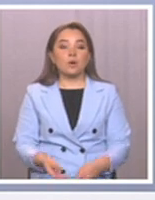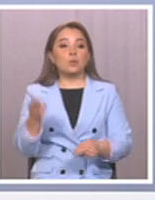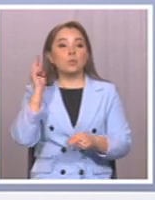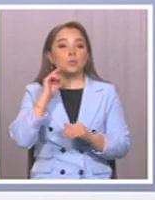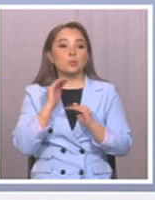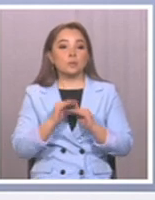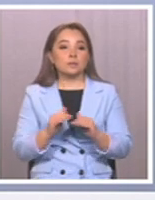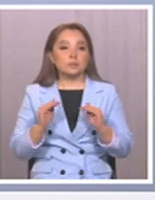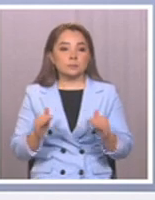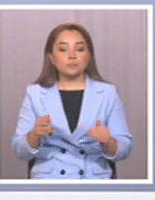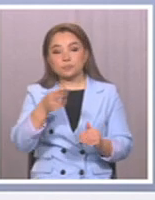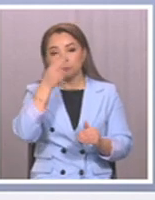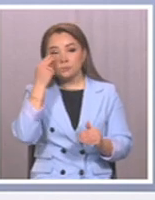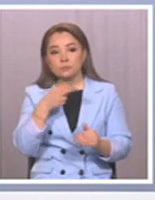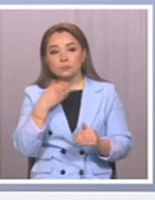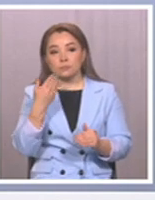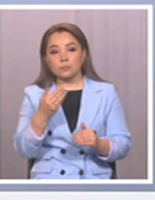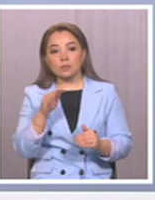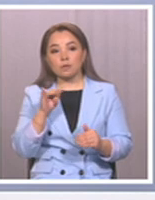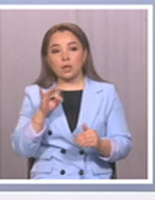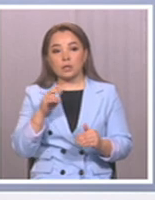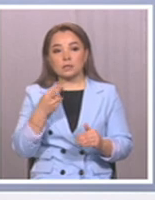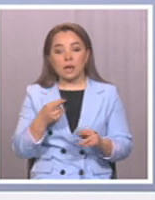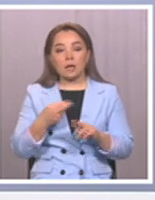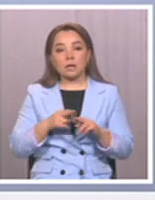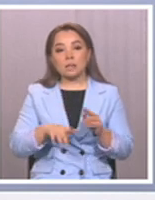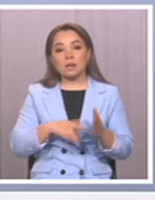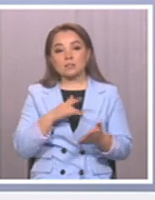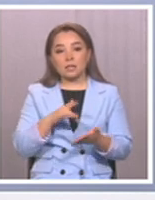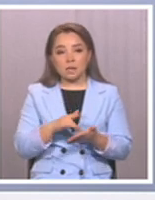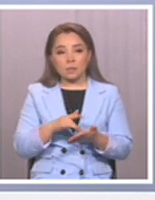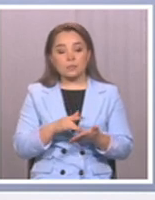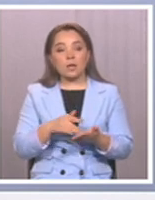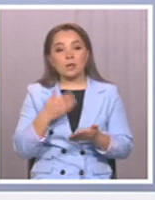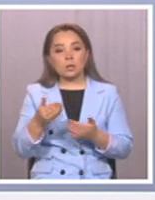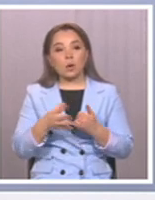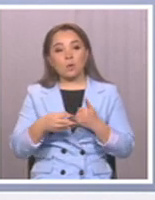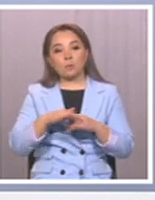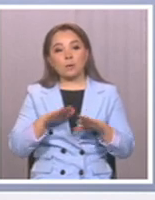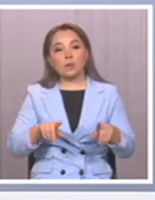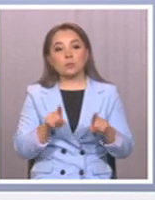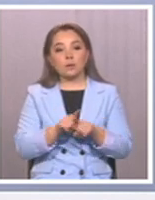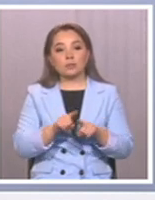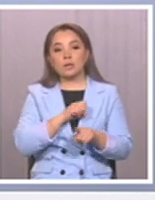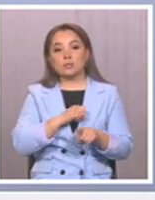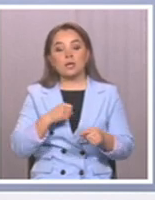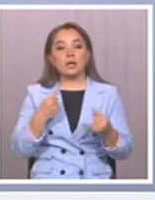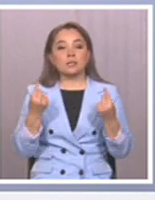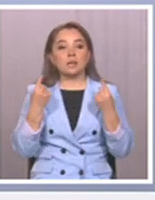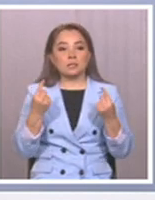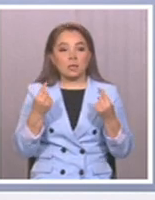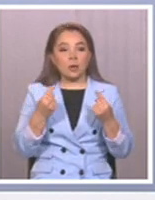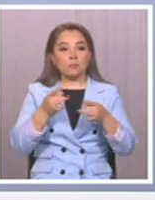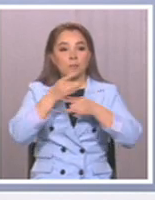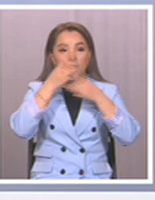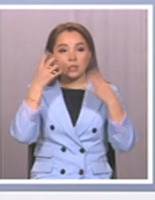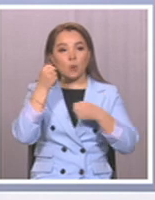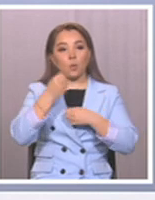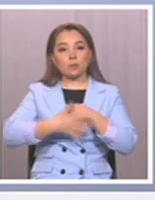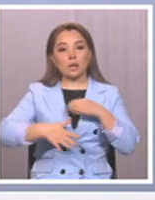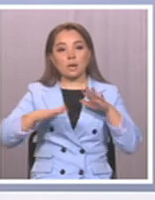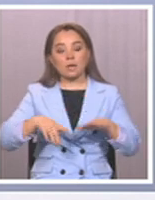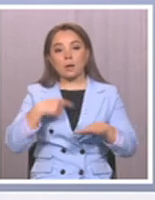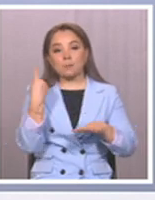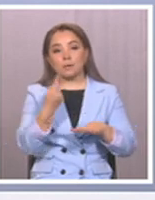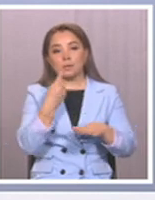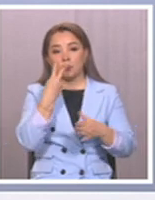Оқушылар, Италияның Флоренция қаласы сол аймақтағы ең ірі мәдени орталықтарының бірі